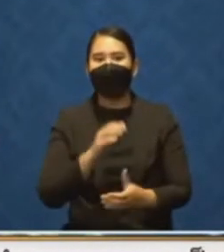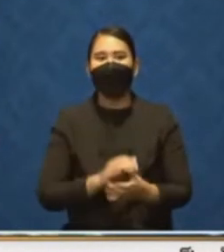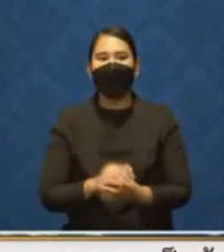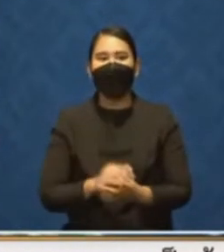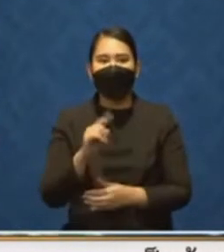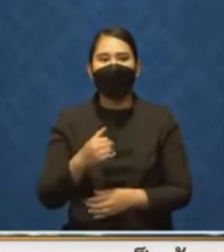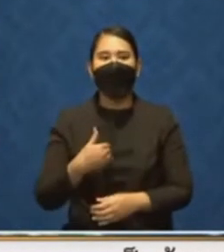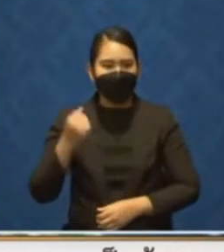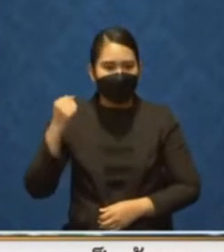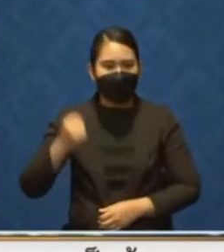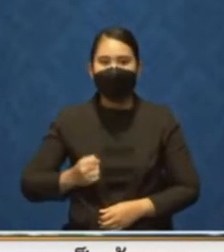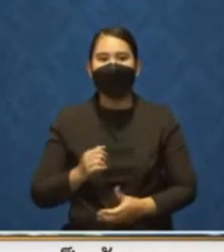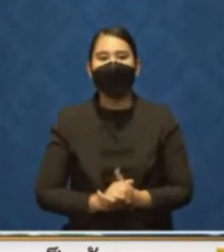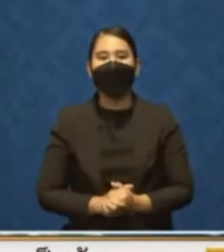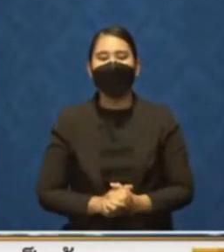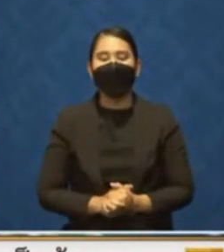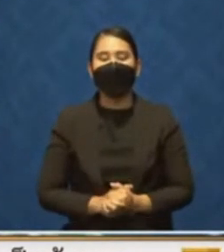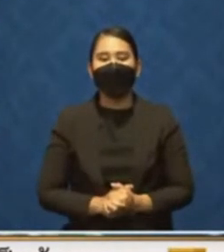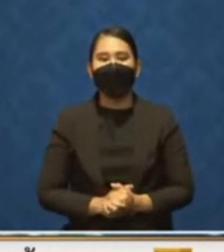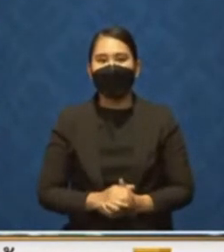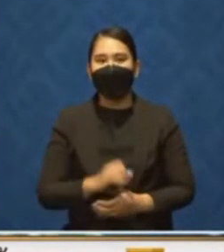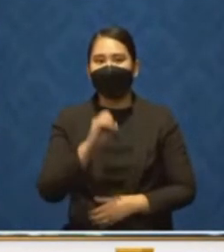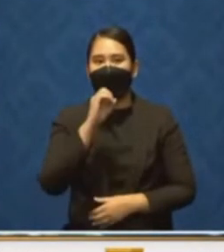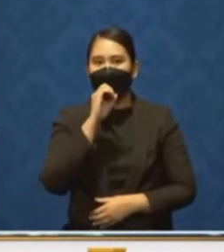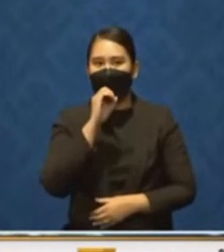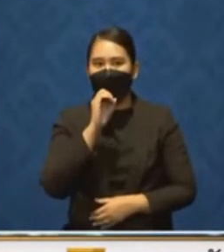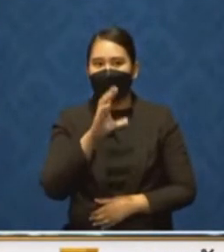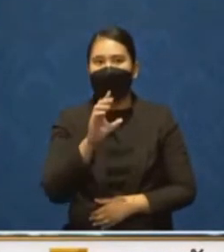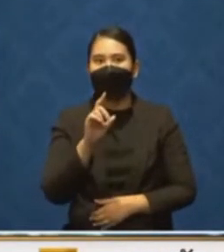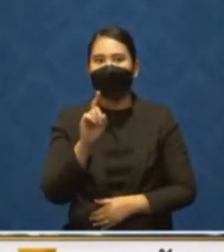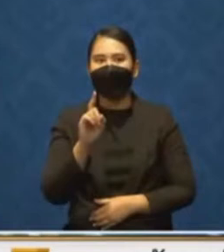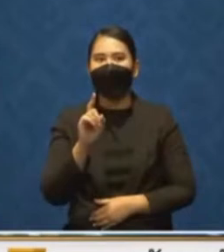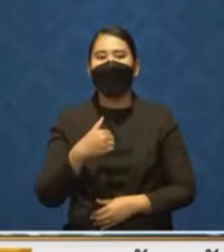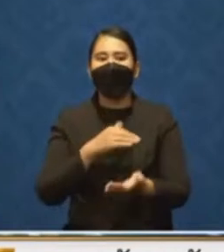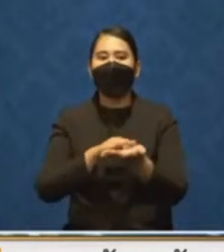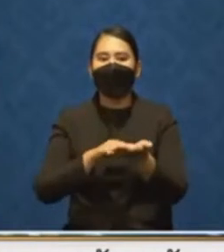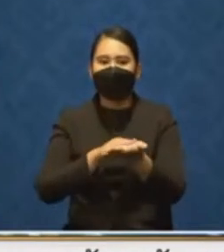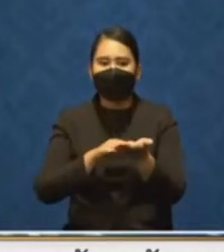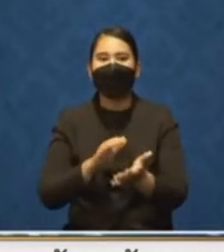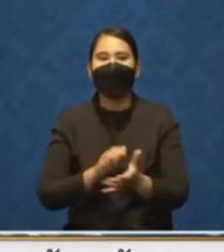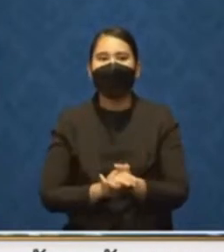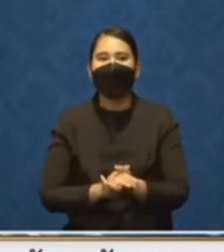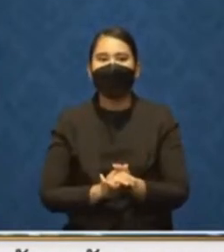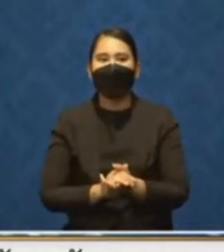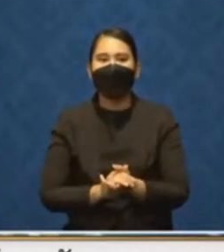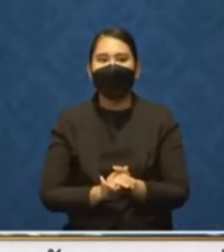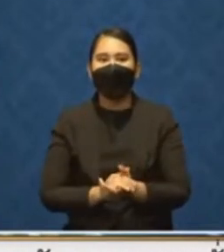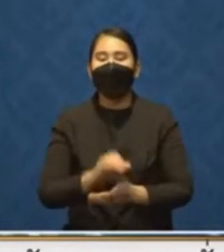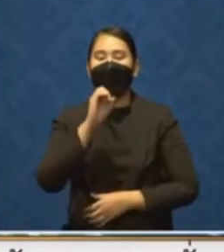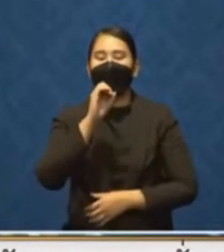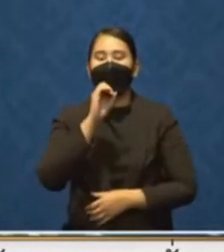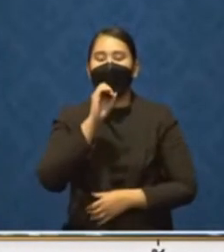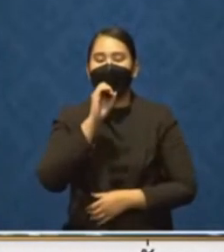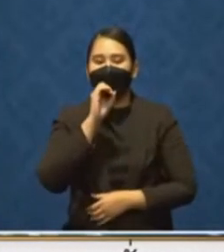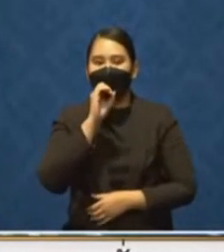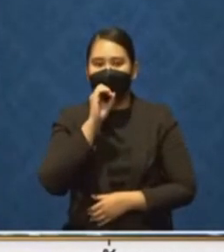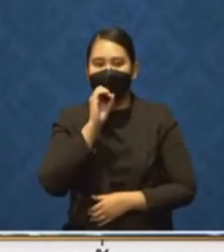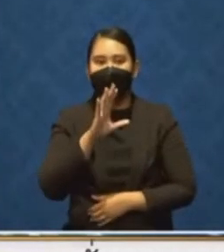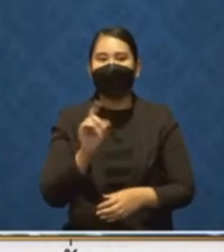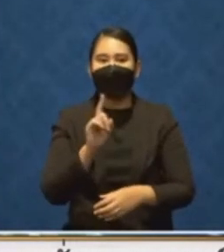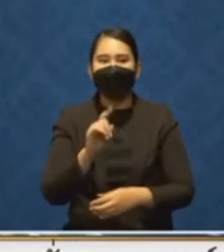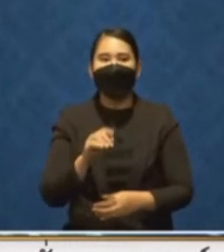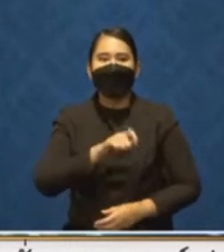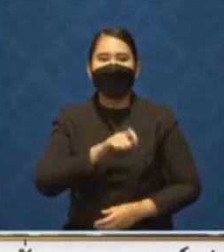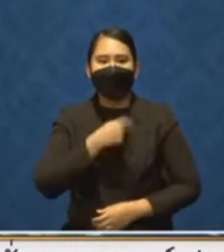ทุบโต๊ะและบัวทิพย์โทษนะครับแบบทางไฮโลแทงปาดใจตีนไม่ต้องใช้เลย